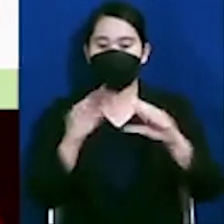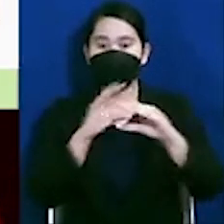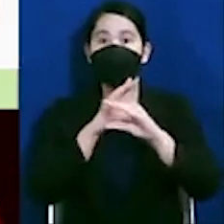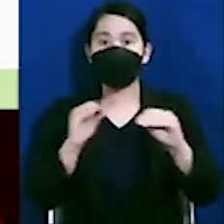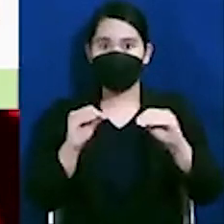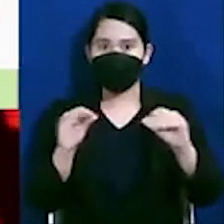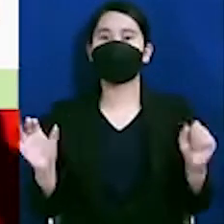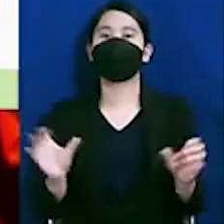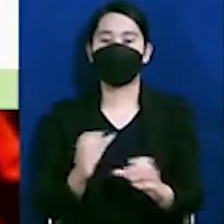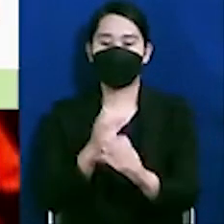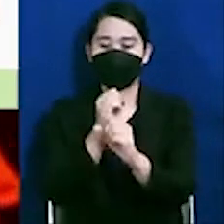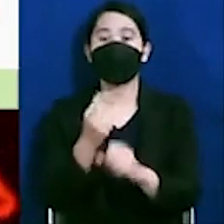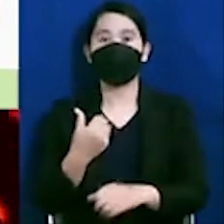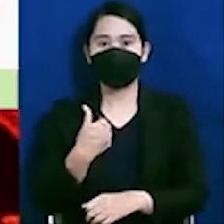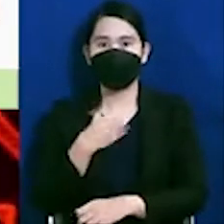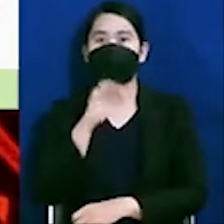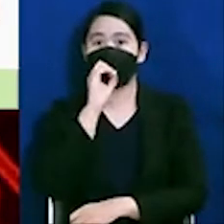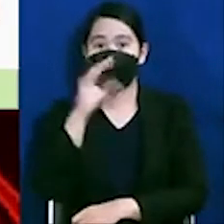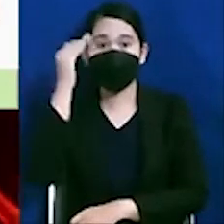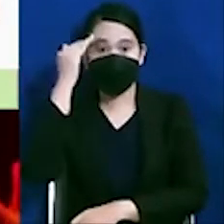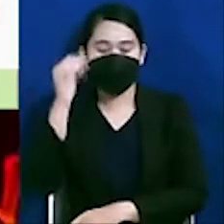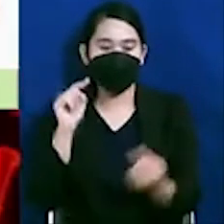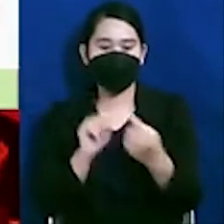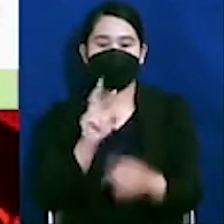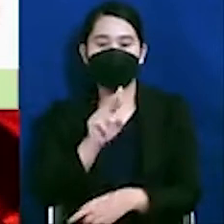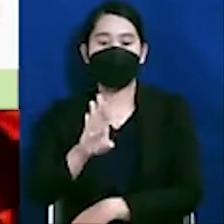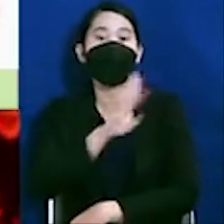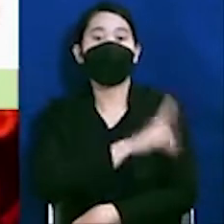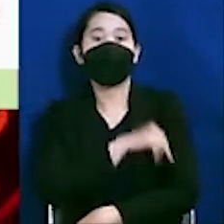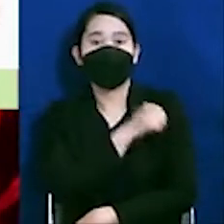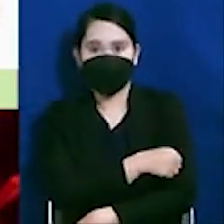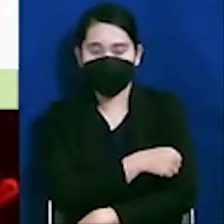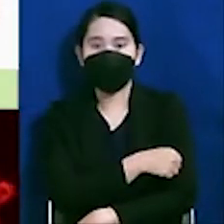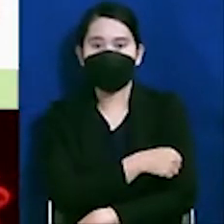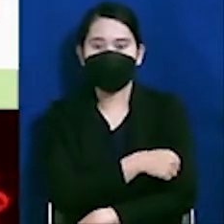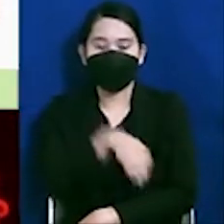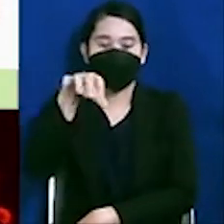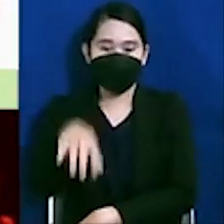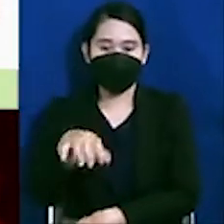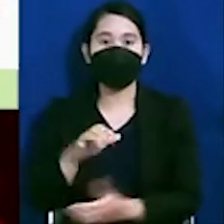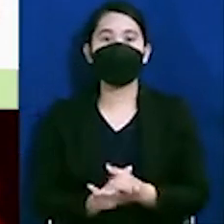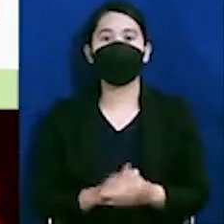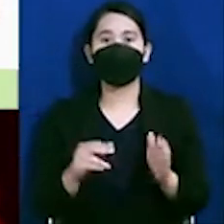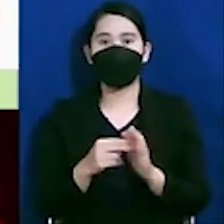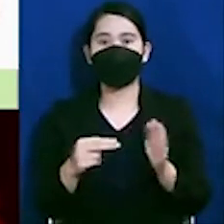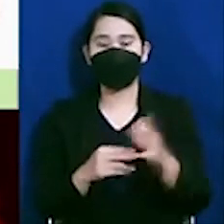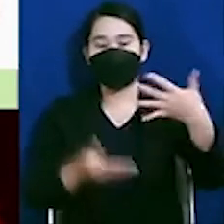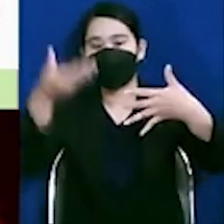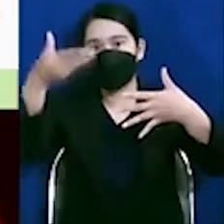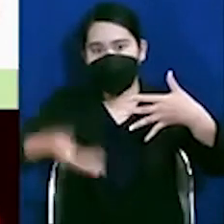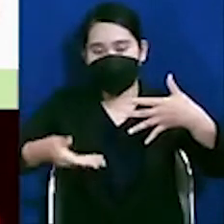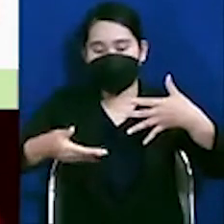เรียนอีกครั้งครับว่าระบบการรักษาพยาบาลเนี่ยเป็นส่วนเดียวนะครับในจะบอกว่า 5องค์ประกอบตรงนี้